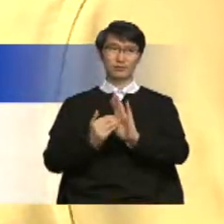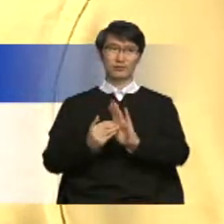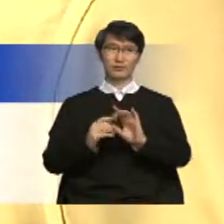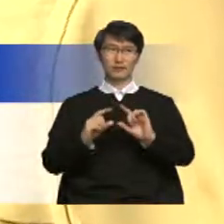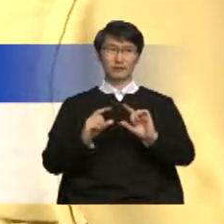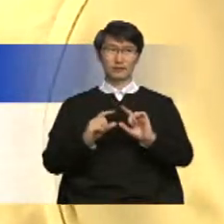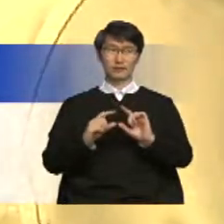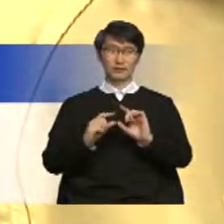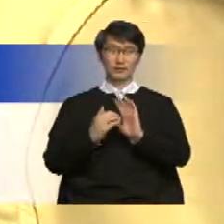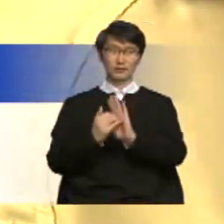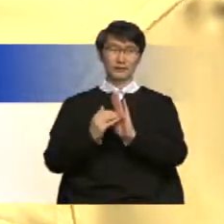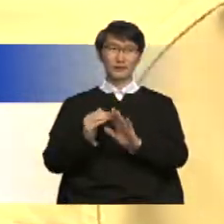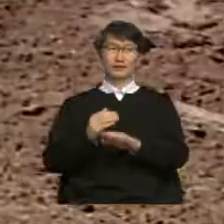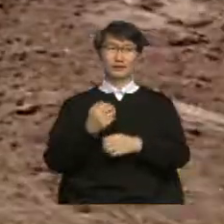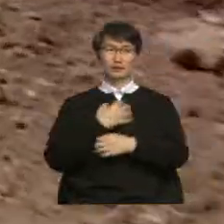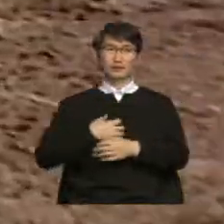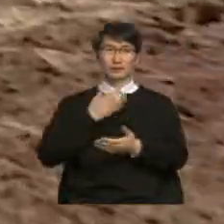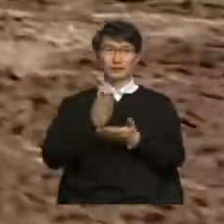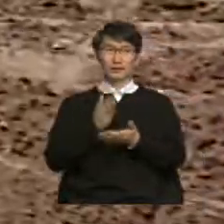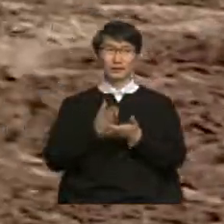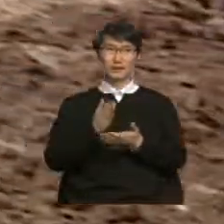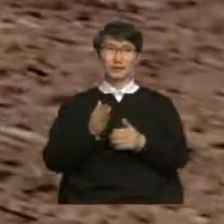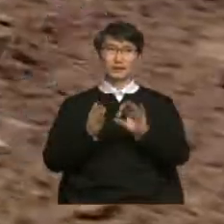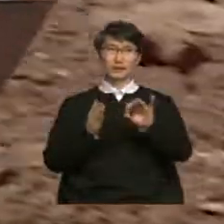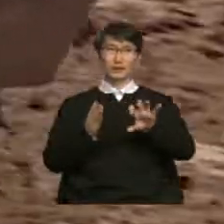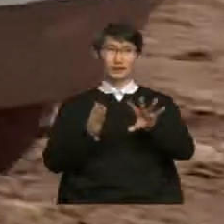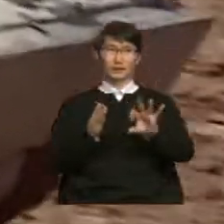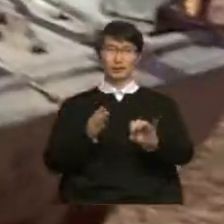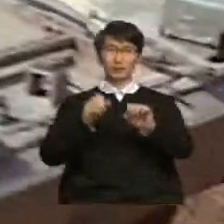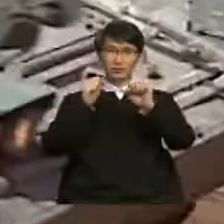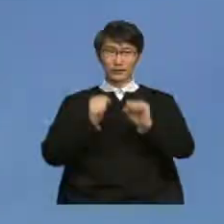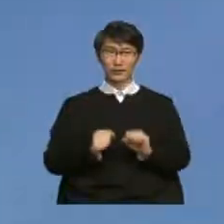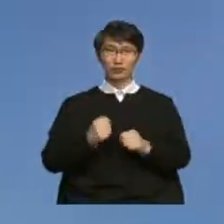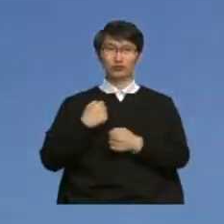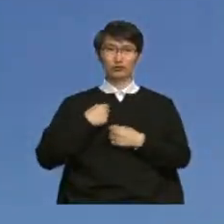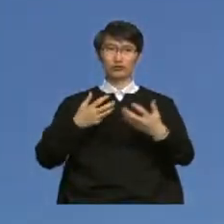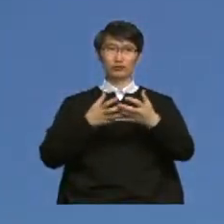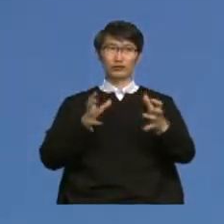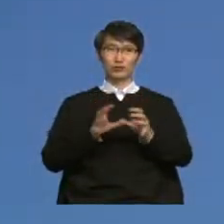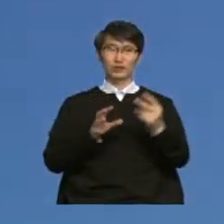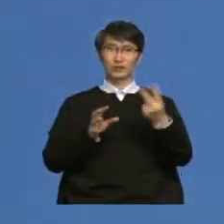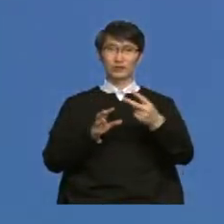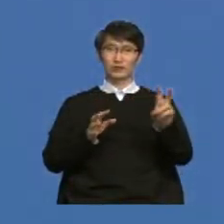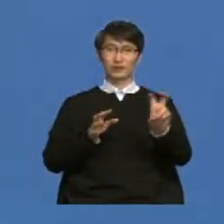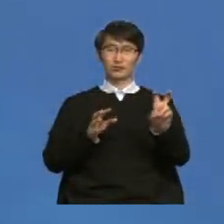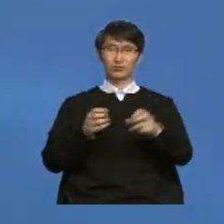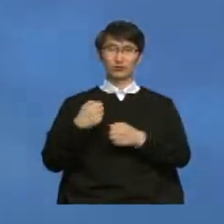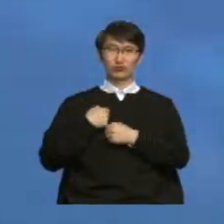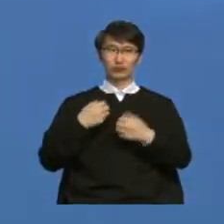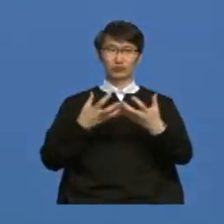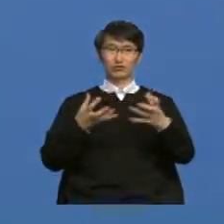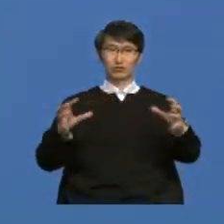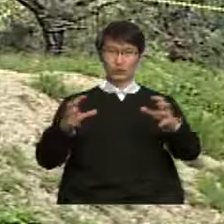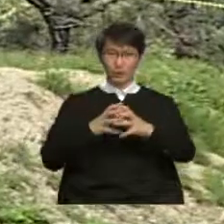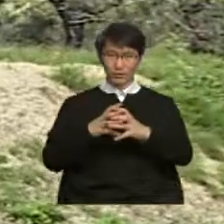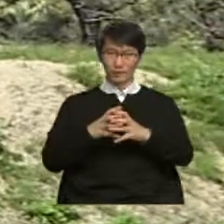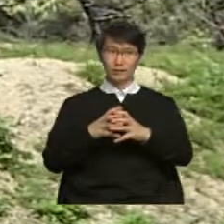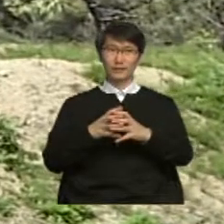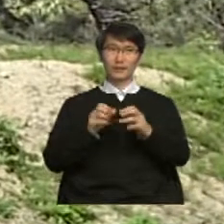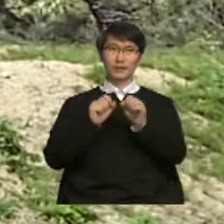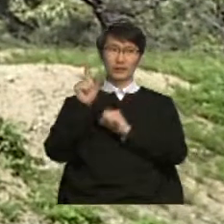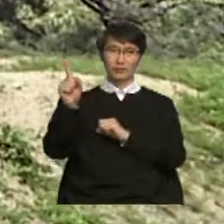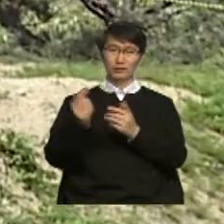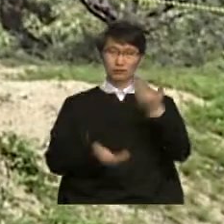않겠습니다. 그러니까 걱정하지 마시고요. 양평군에 주둔하고 있는 군부대는 2020년 군부대 통합과 재배치로